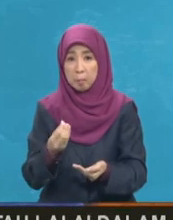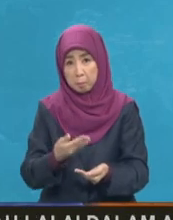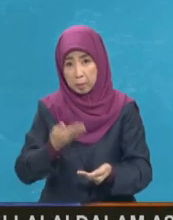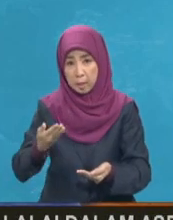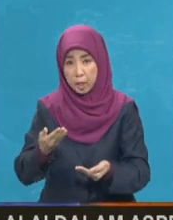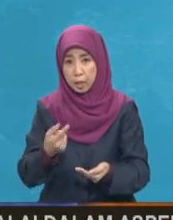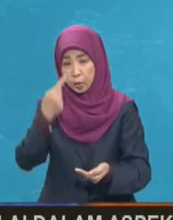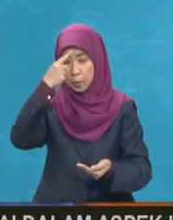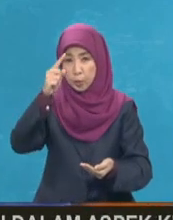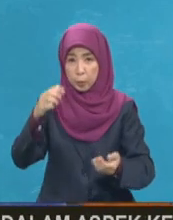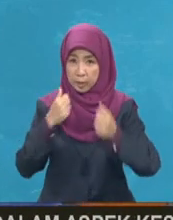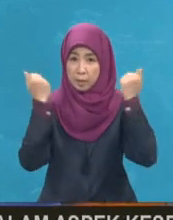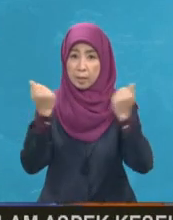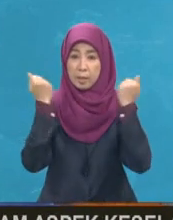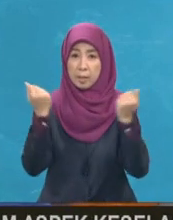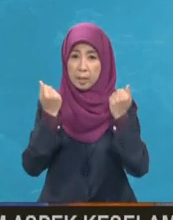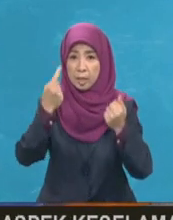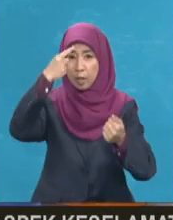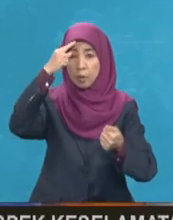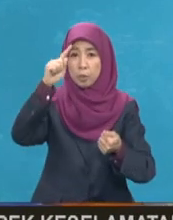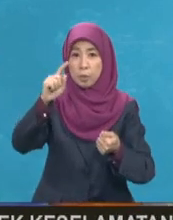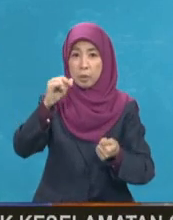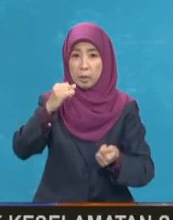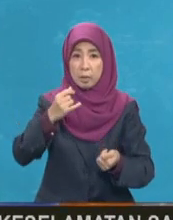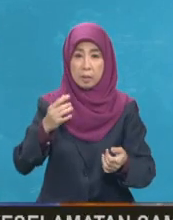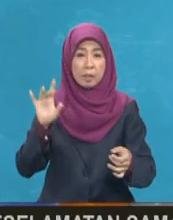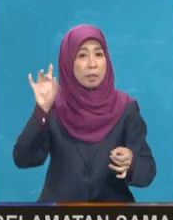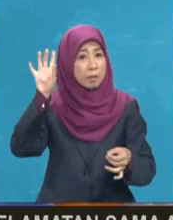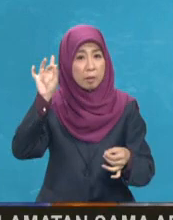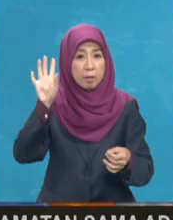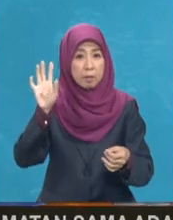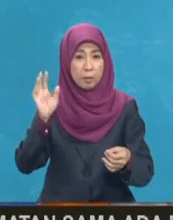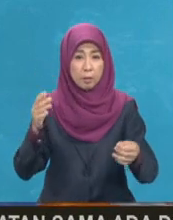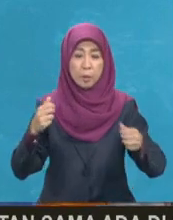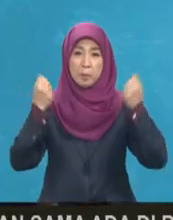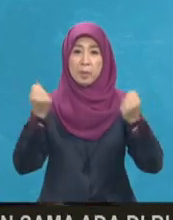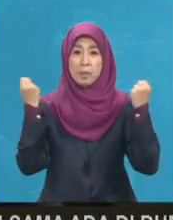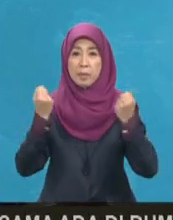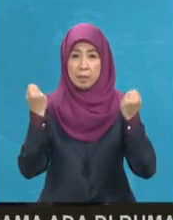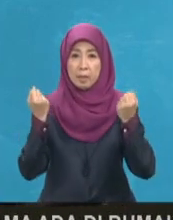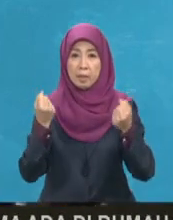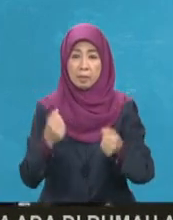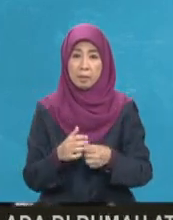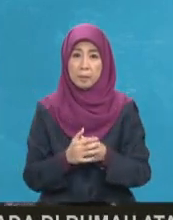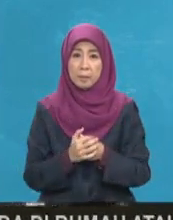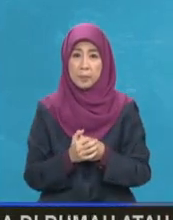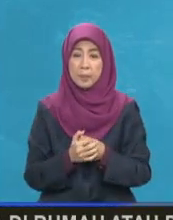untuk hari raya kurban hari raya untuk Insyaallah memeriahkan Jodha hari raya dorongan insyaallah